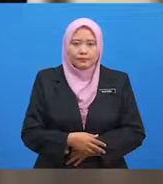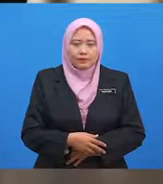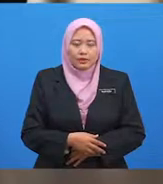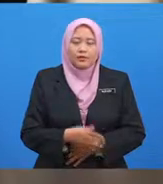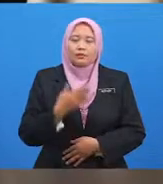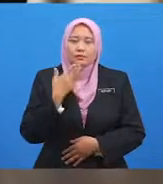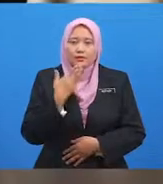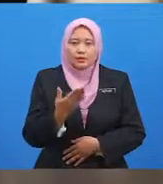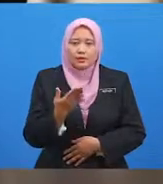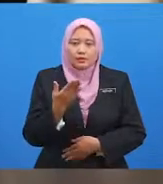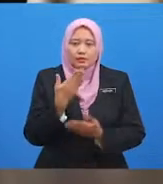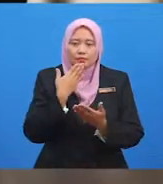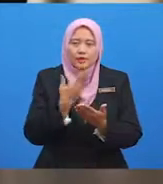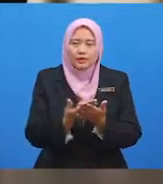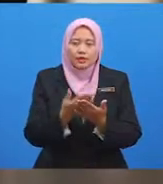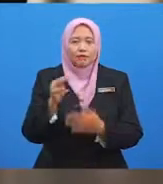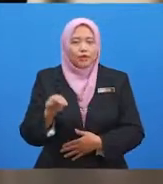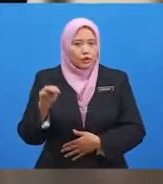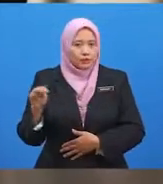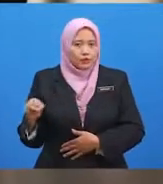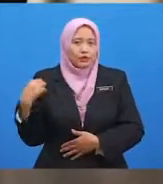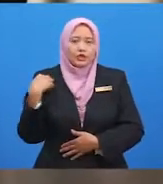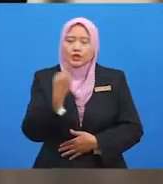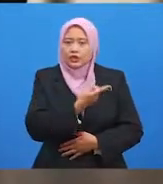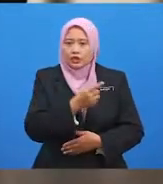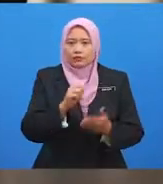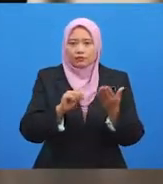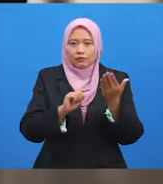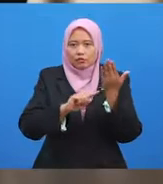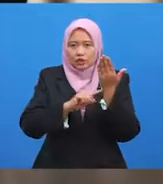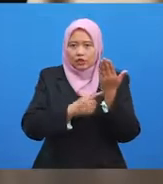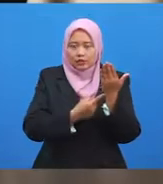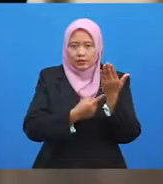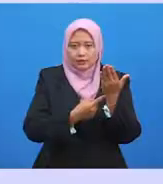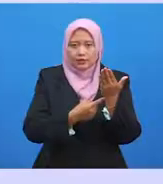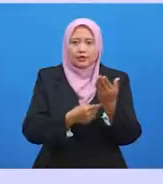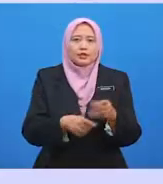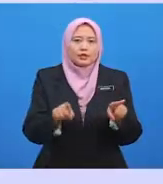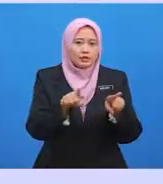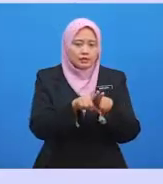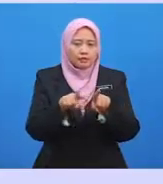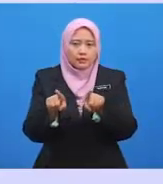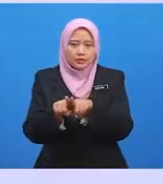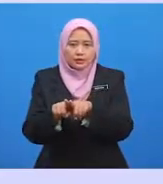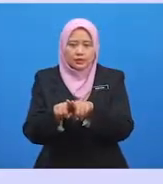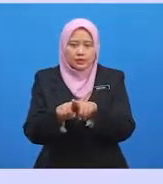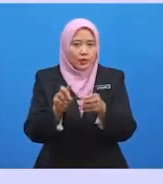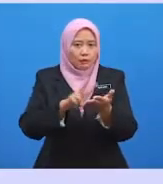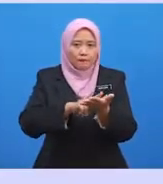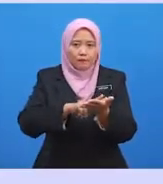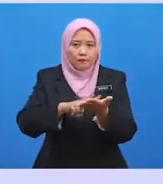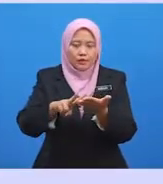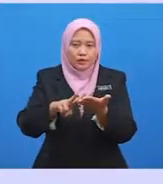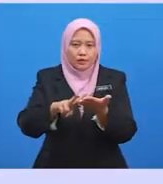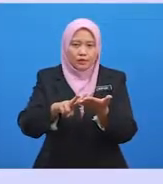Oh baiklah murid-murid gitu mulkan pembelajaran hari ini dengan samo-samo membaca hadits riwayat Imam